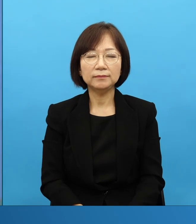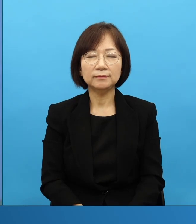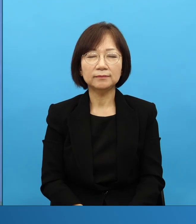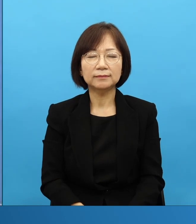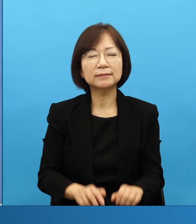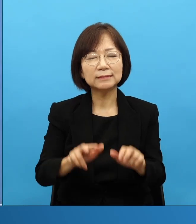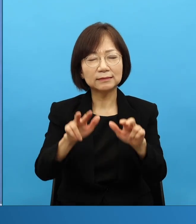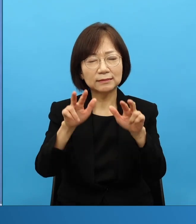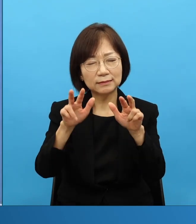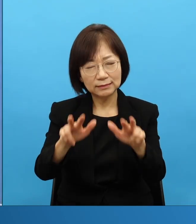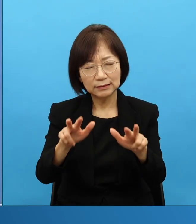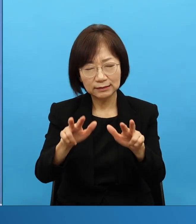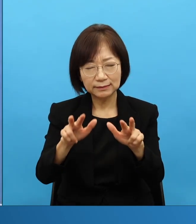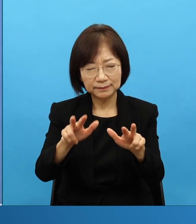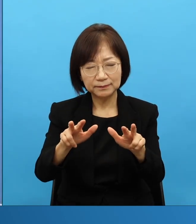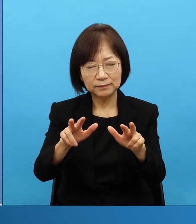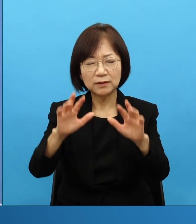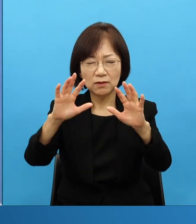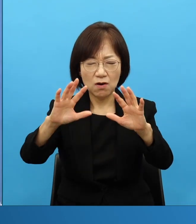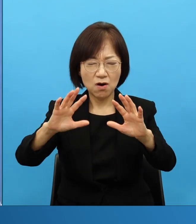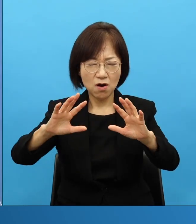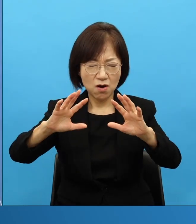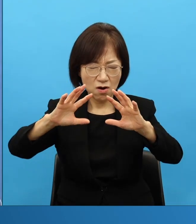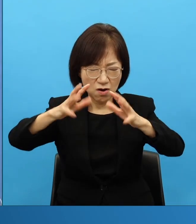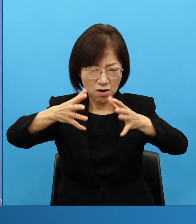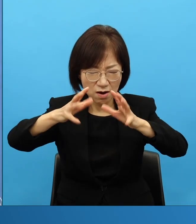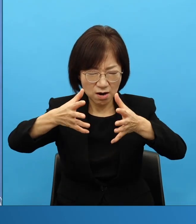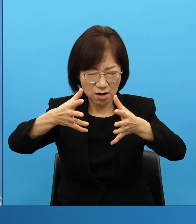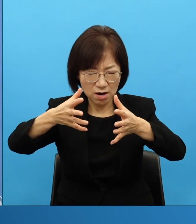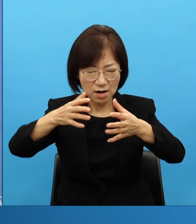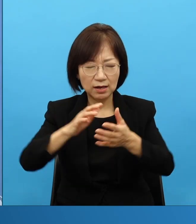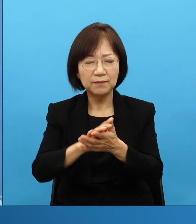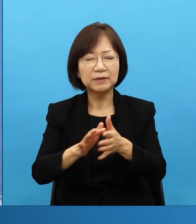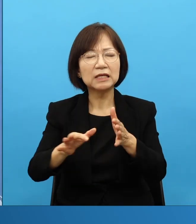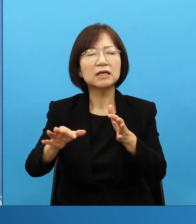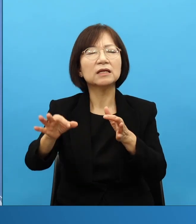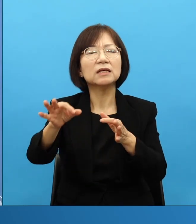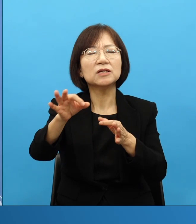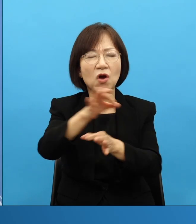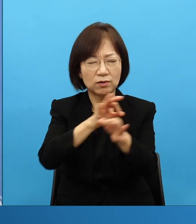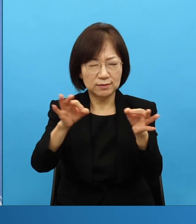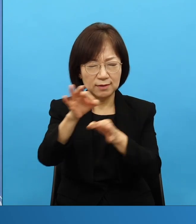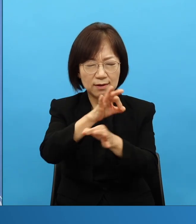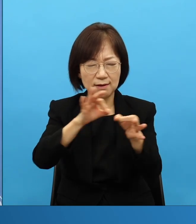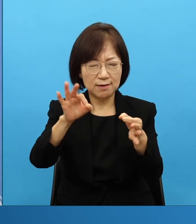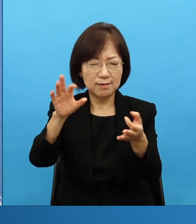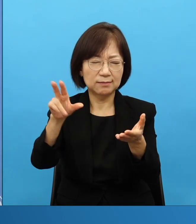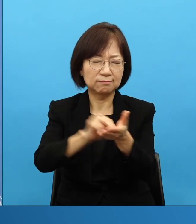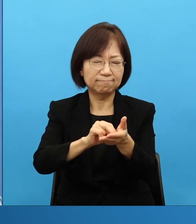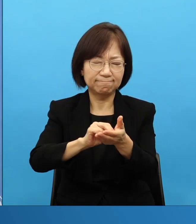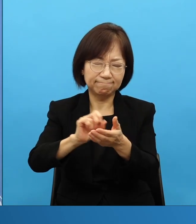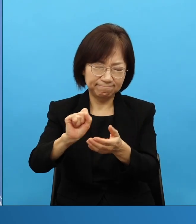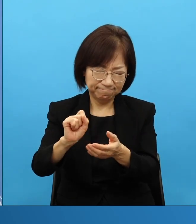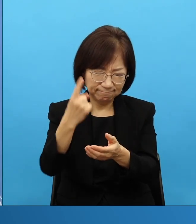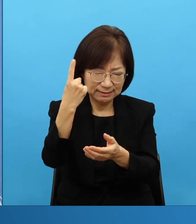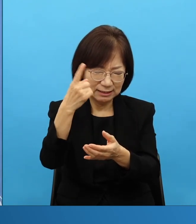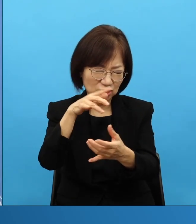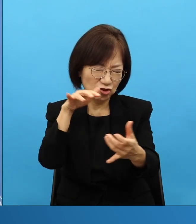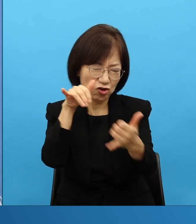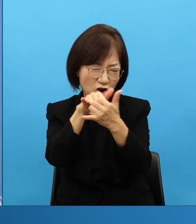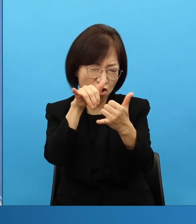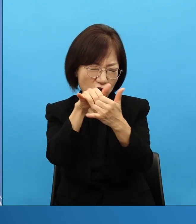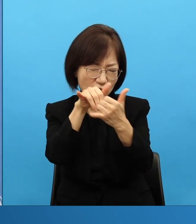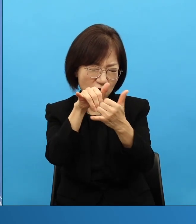지금 전 세계는 경제 때문에 전쟁 중에 있습니다. The whole world is in war because of finances and